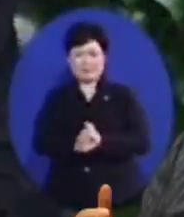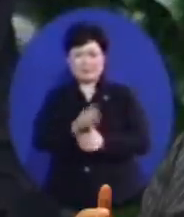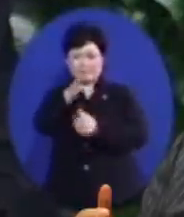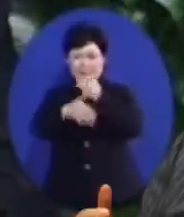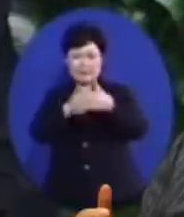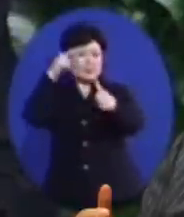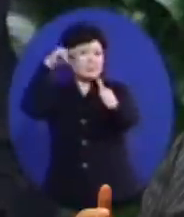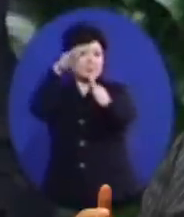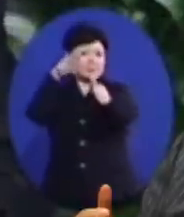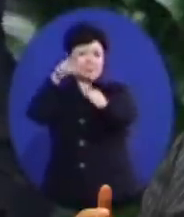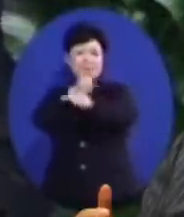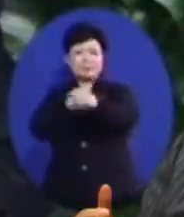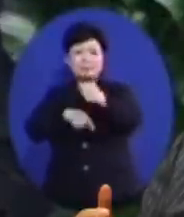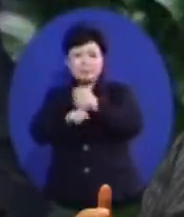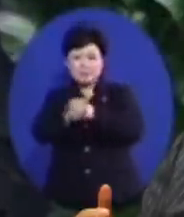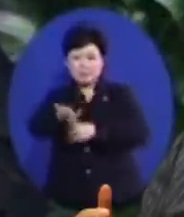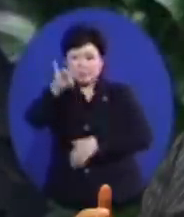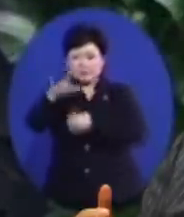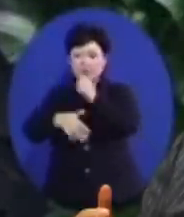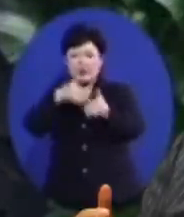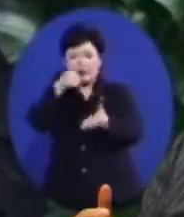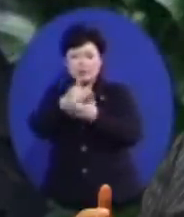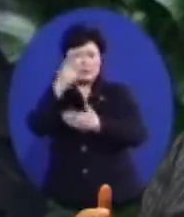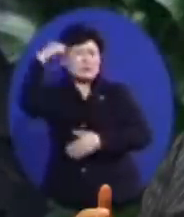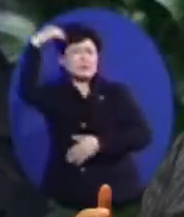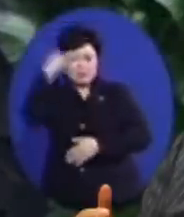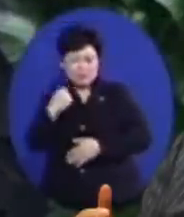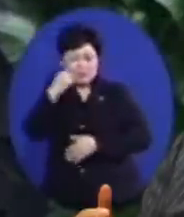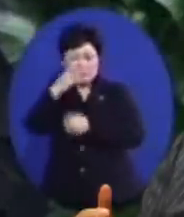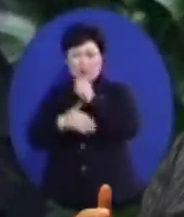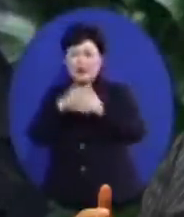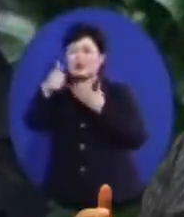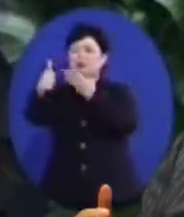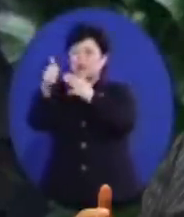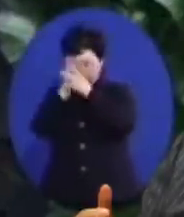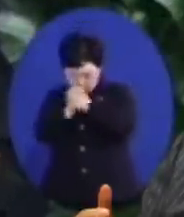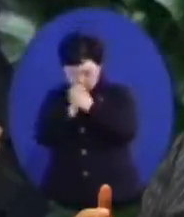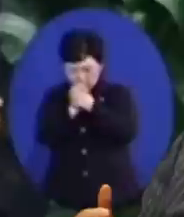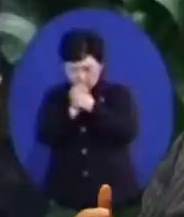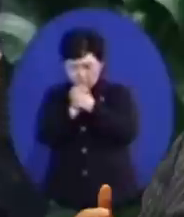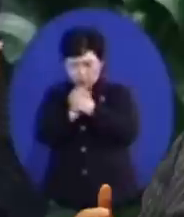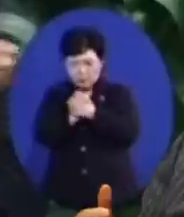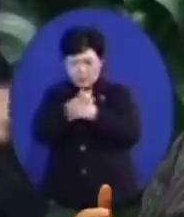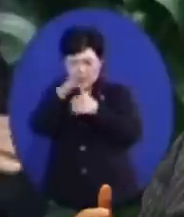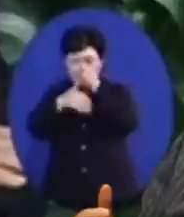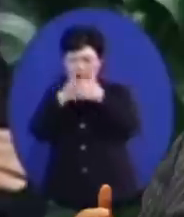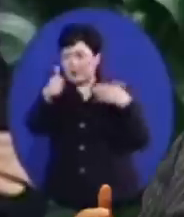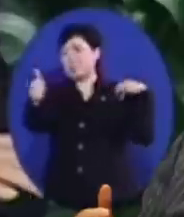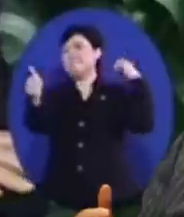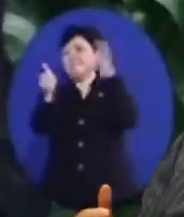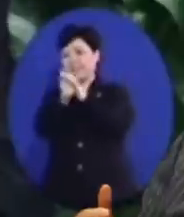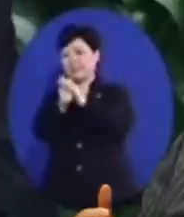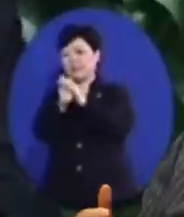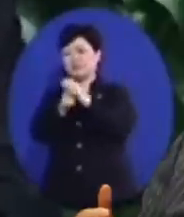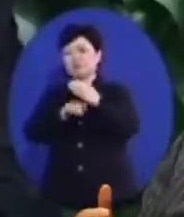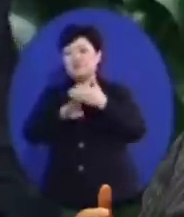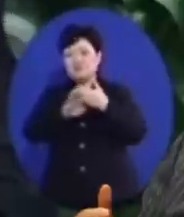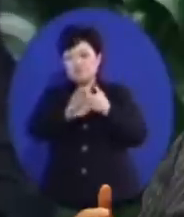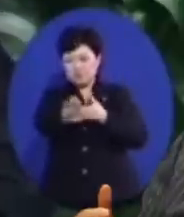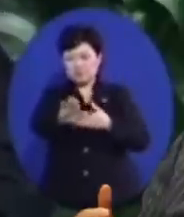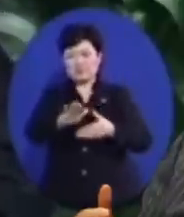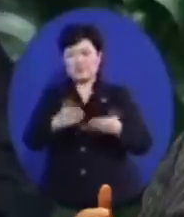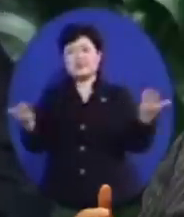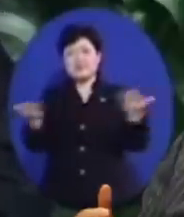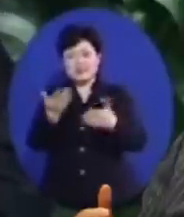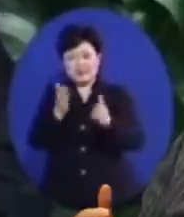하나님을 앙망하라는 것은 먼저 하나님을 기억하고 하나님께 기도하고 먼저 하나님께 맡기고 난 다음에